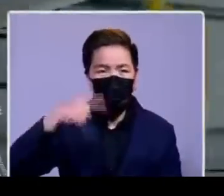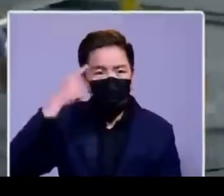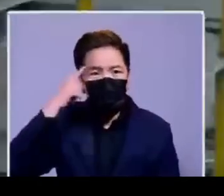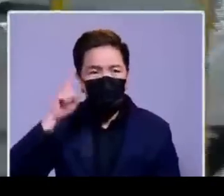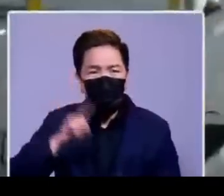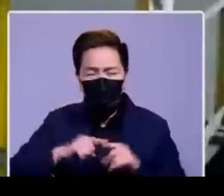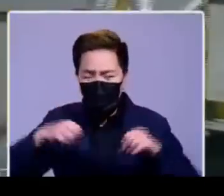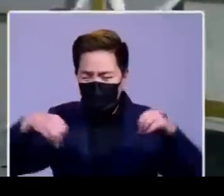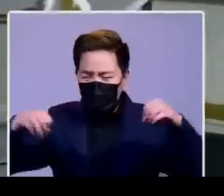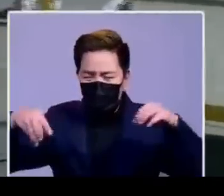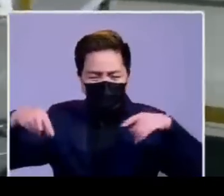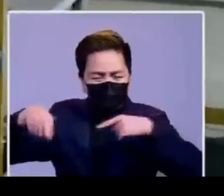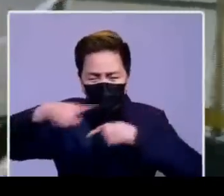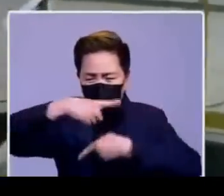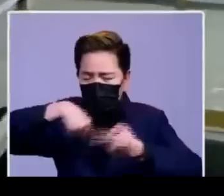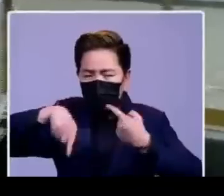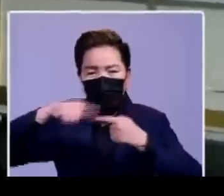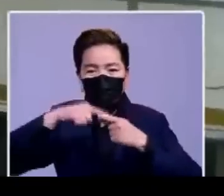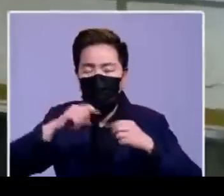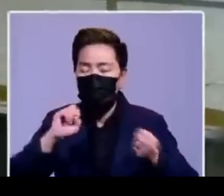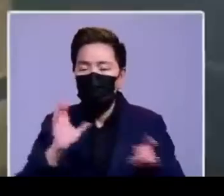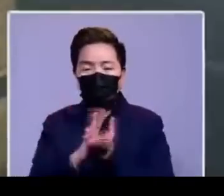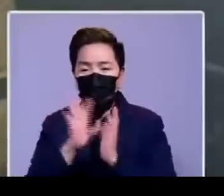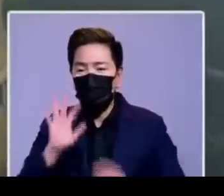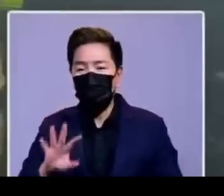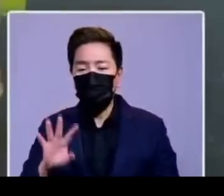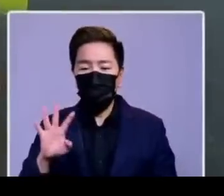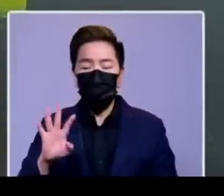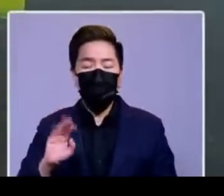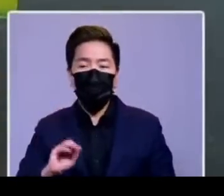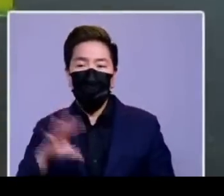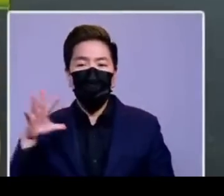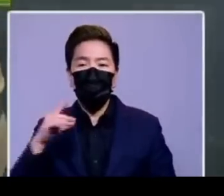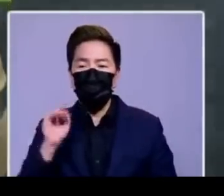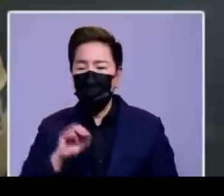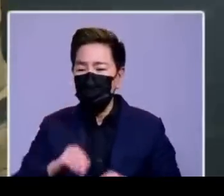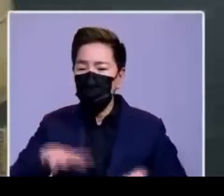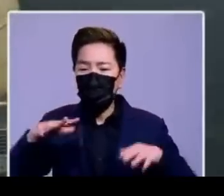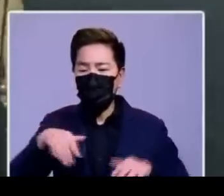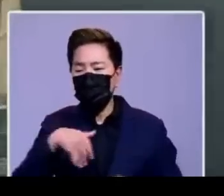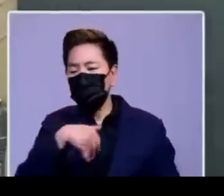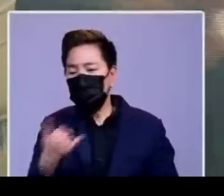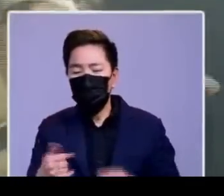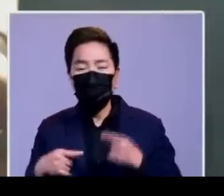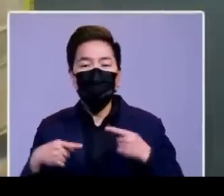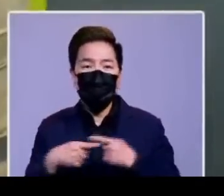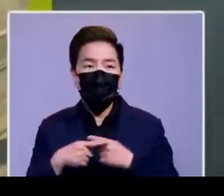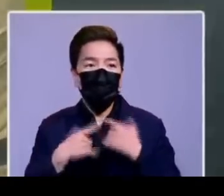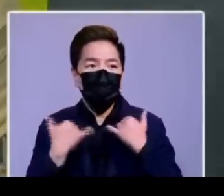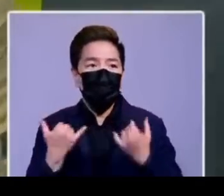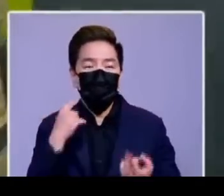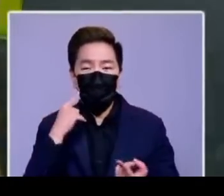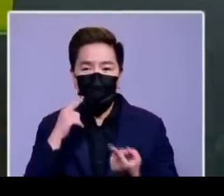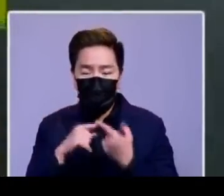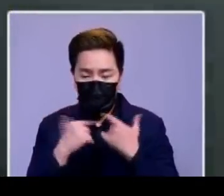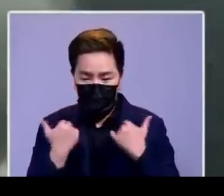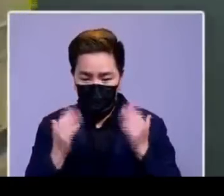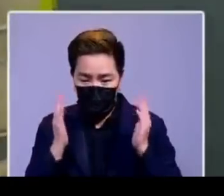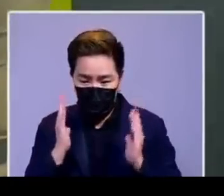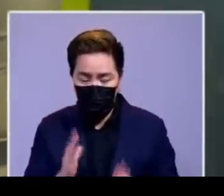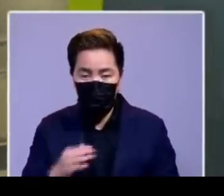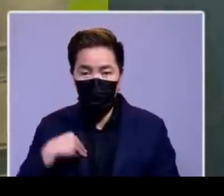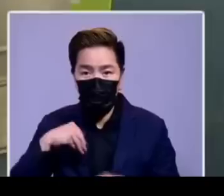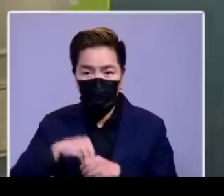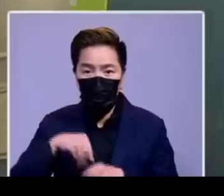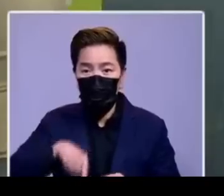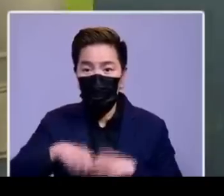ะเกิดกระแสไฟฟ้าวิ่งกลับทั้ง4ท่านก็เลยถูกไฟฟ้าช็อตจนได้รับบาดเจ็บนะครับก่อนที่จะมีคน